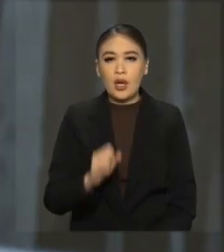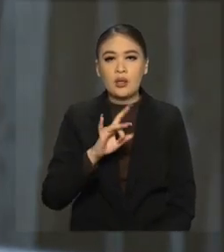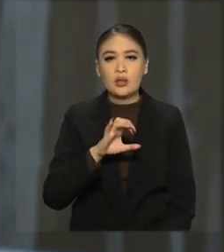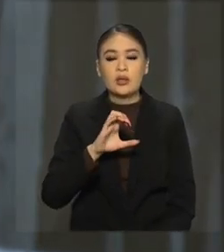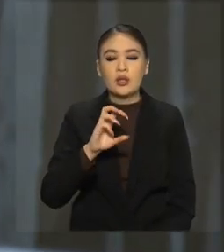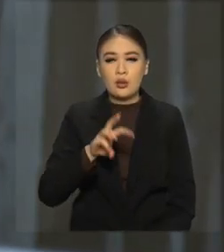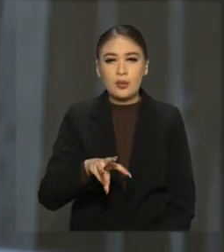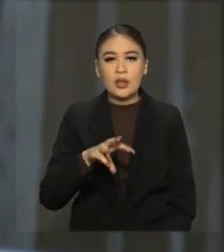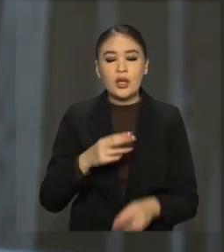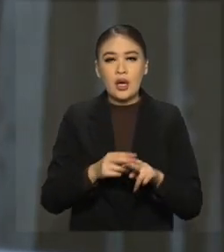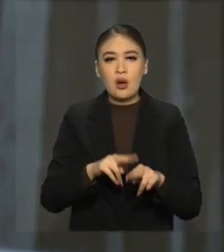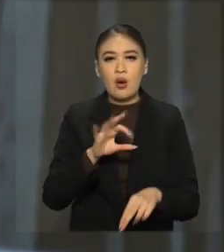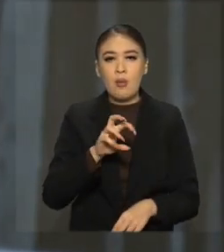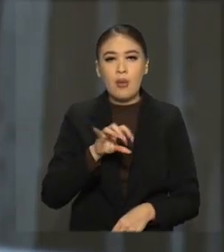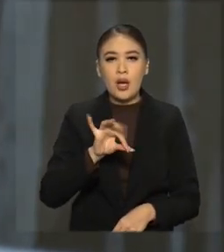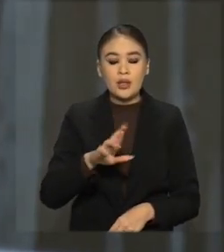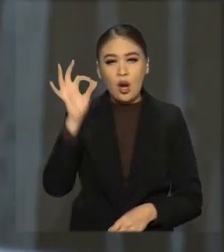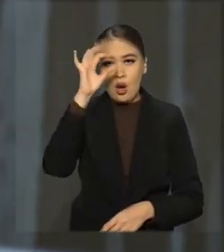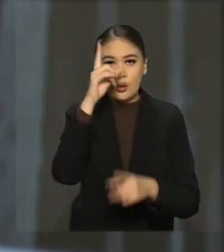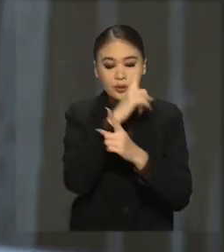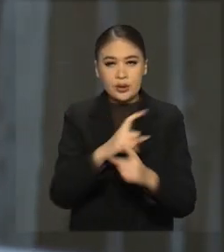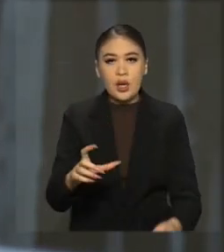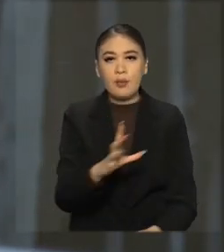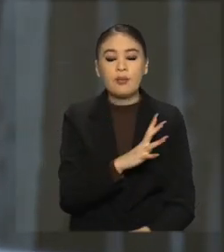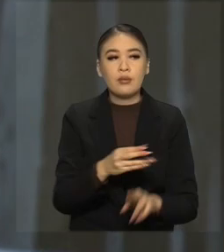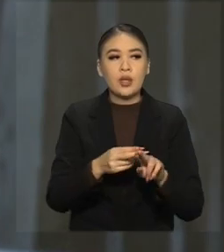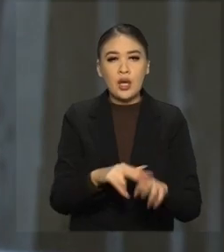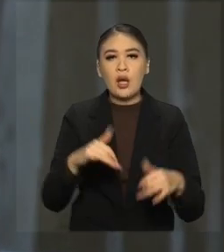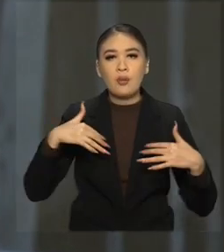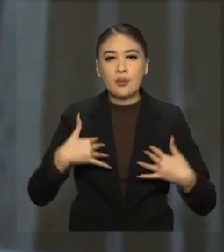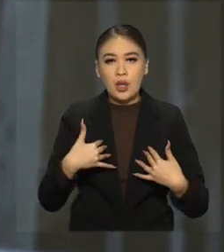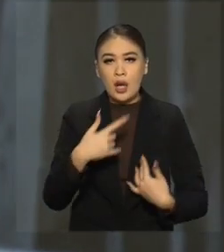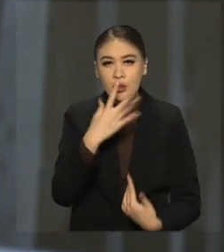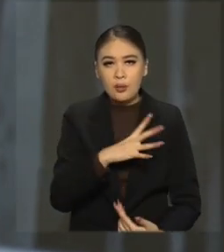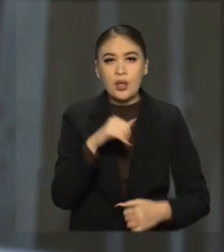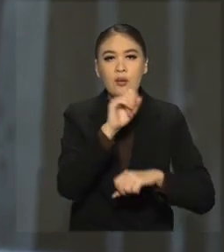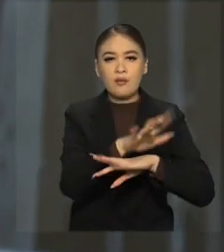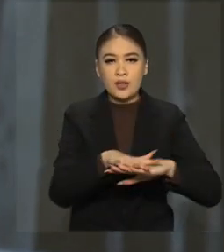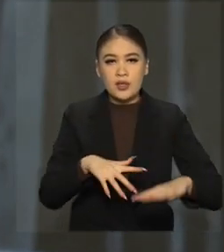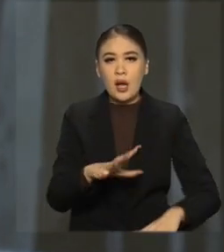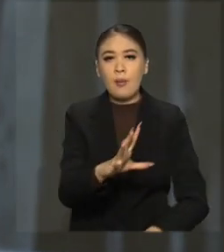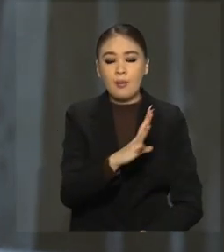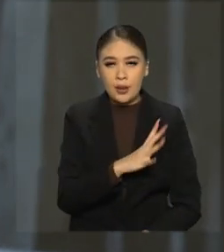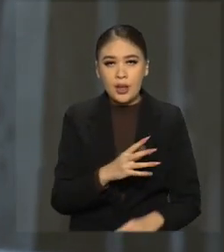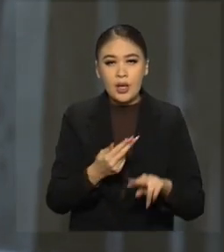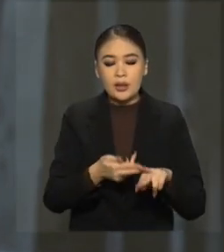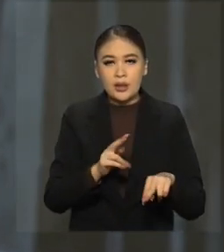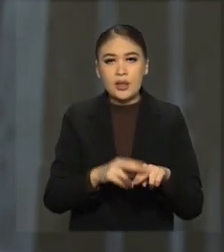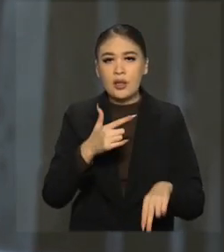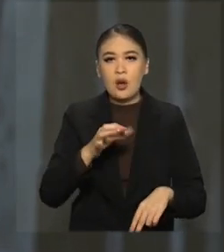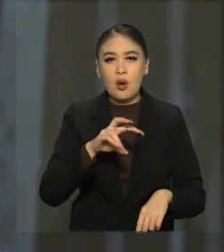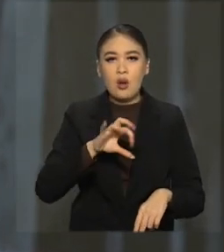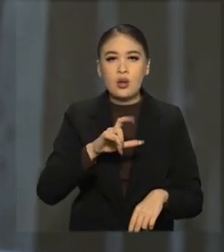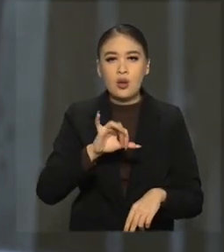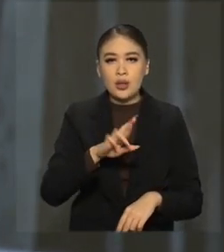ArcelorMittal Теміртау компаниясы ресми мәлімдеме жасады. Кеншілерге көңіл айтты, кешірім сұрады. Кен орнының күрделі геологиялық